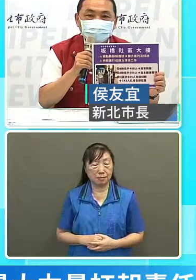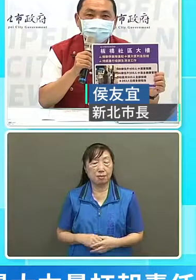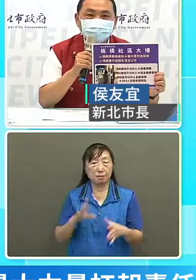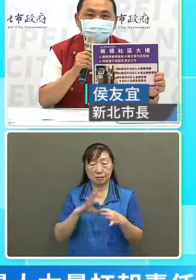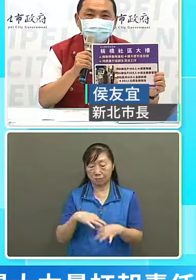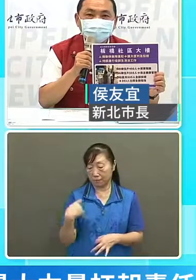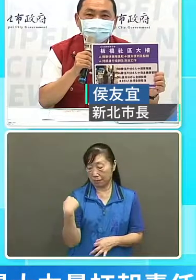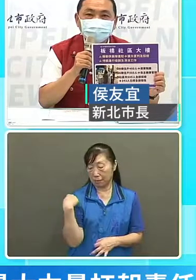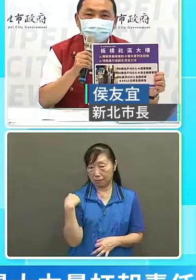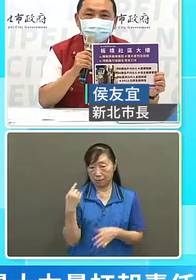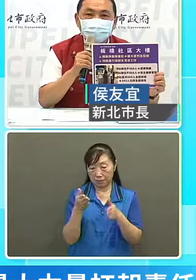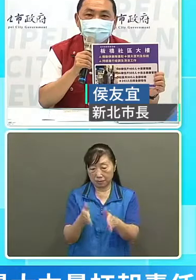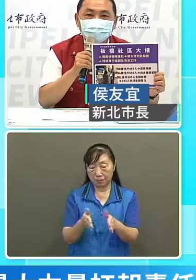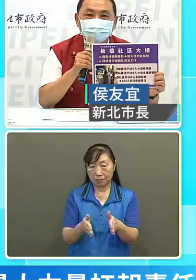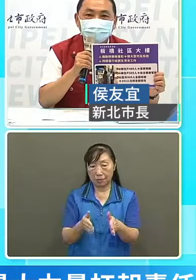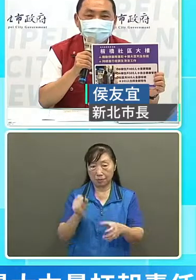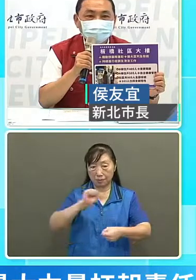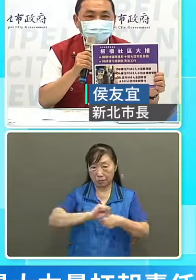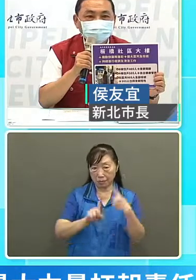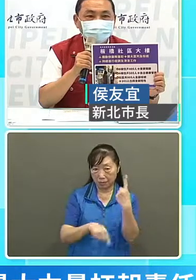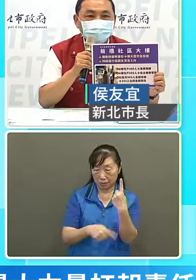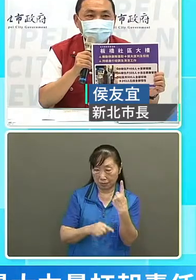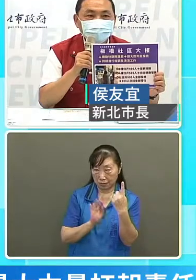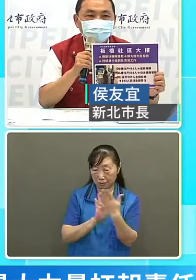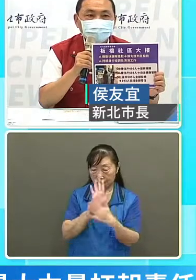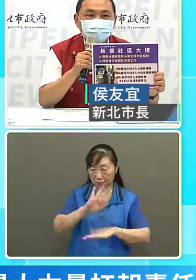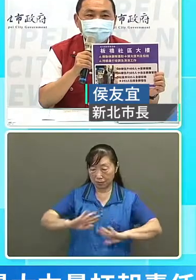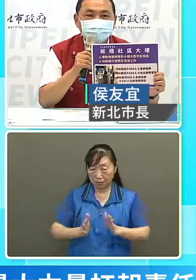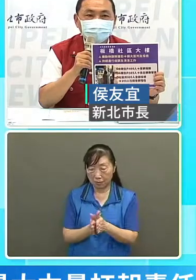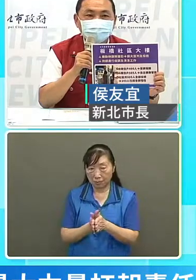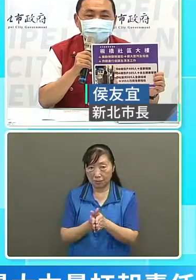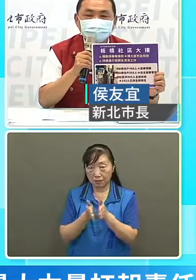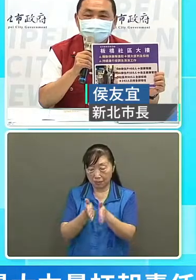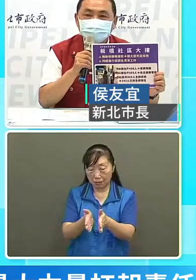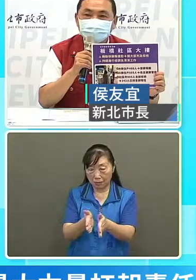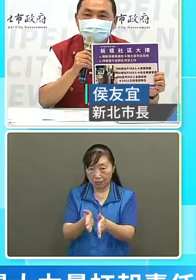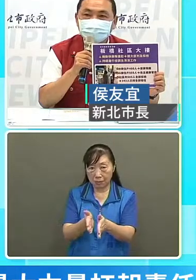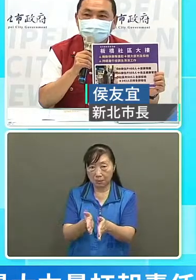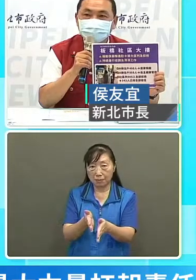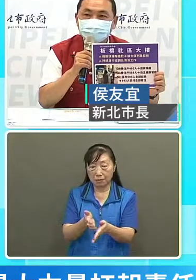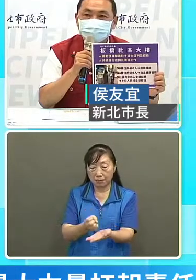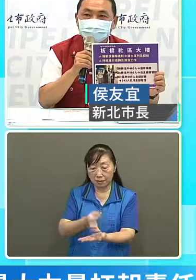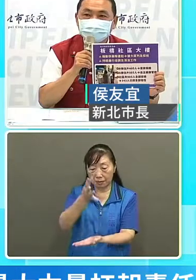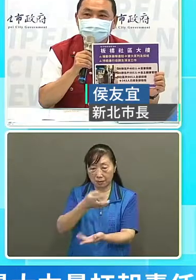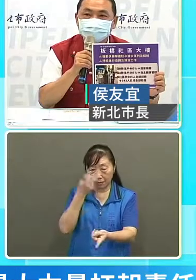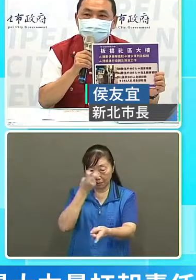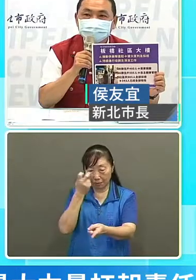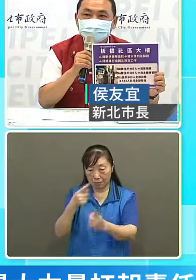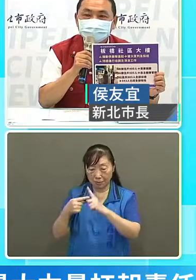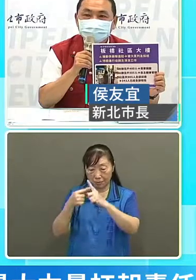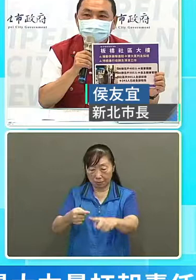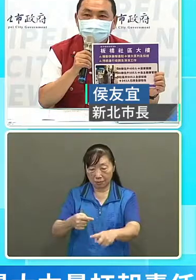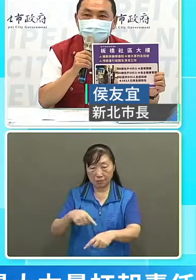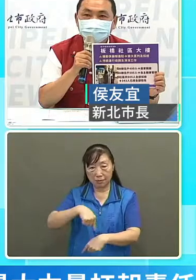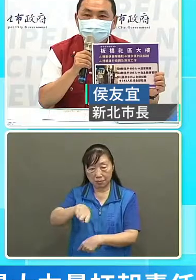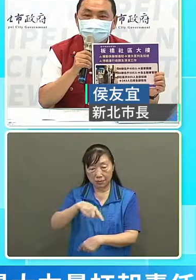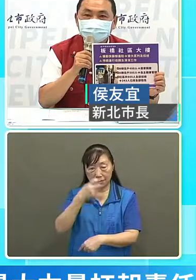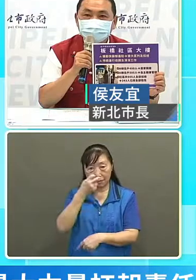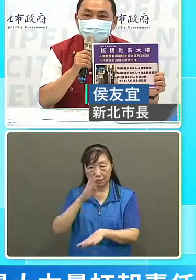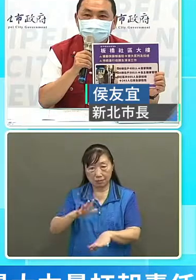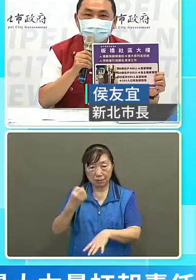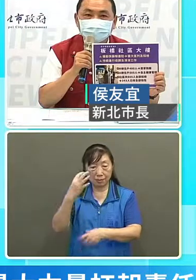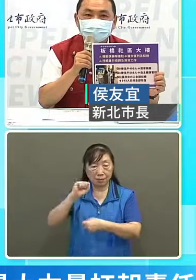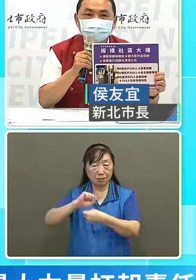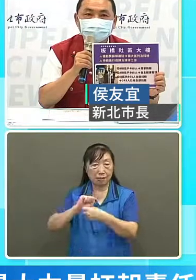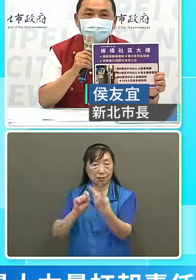昨天新增了一个以后，我们就立即启动机动筛检站进驻，今天又增